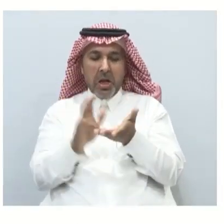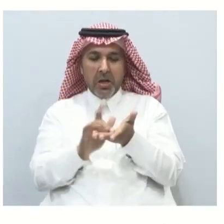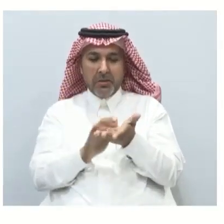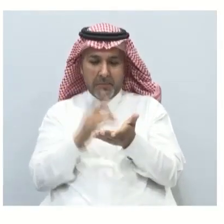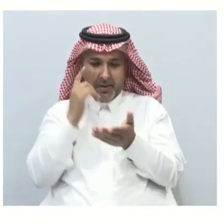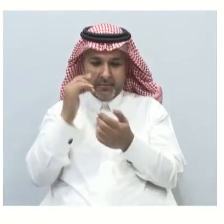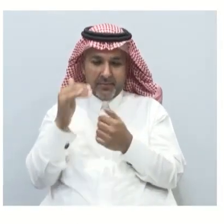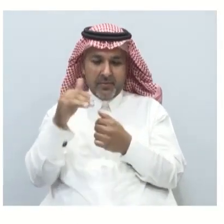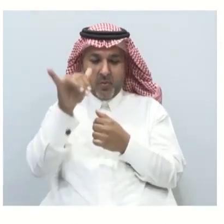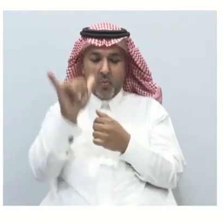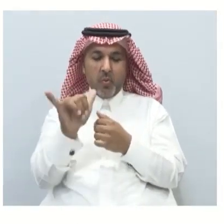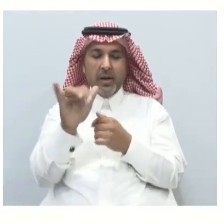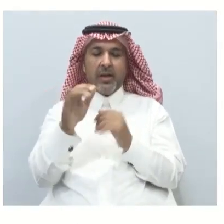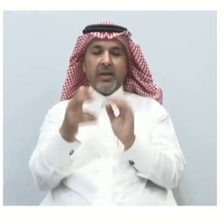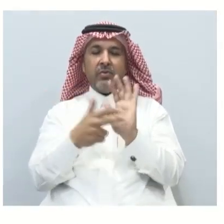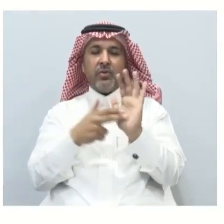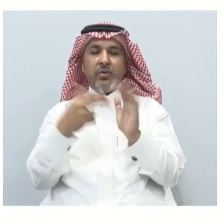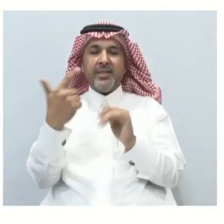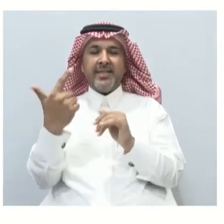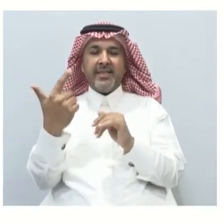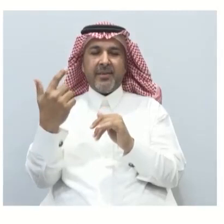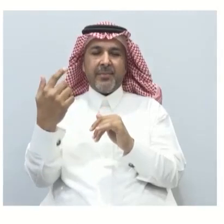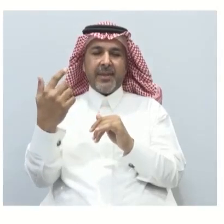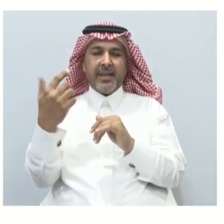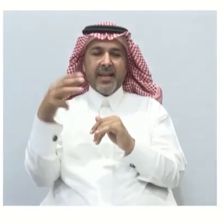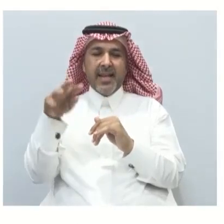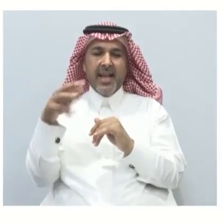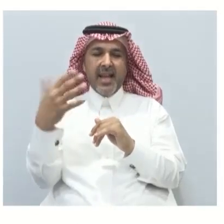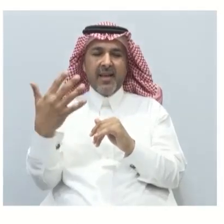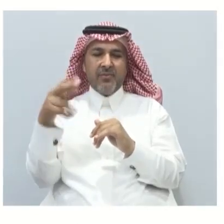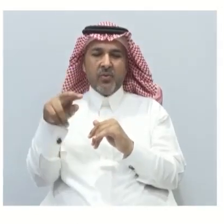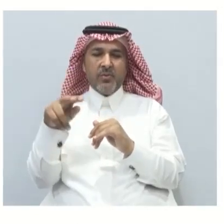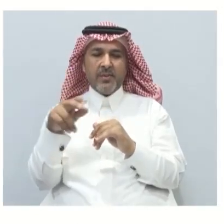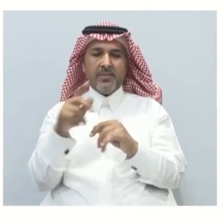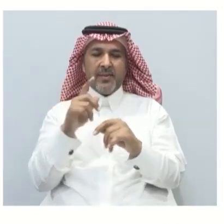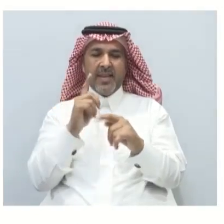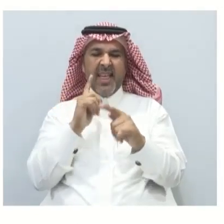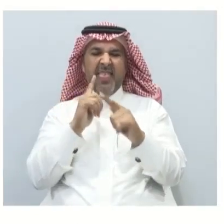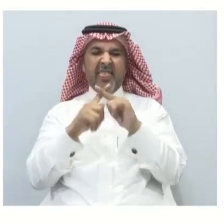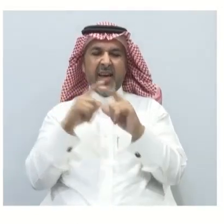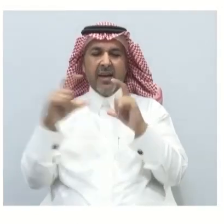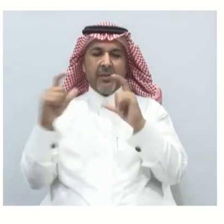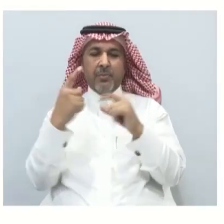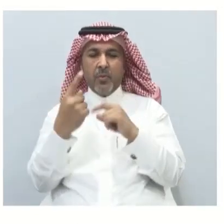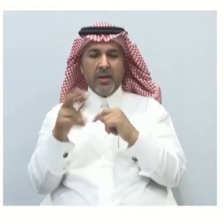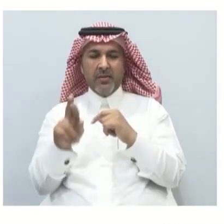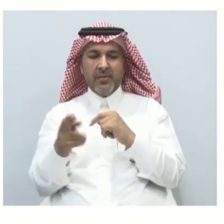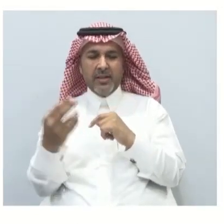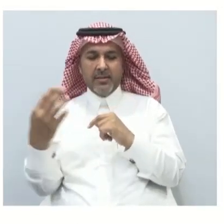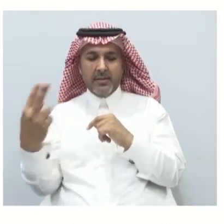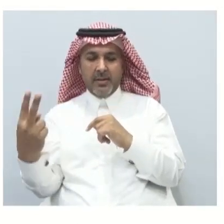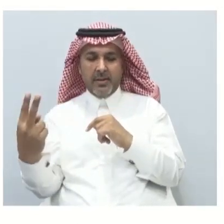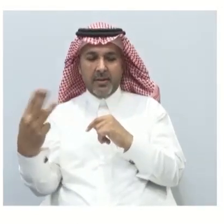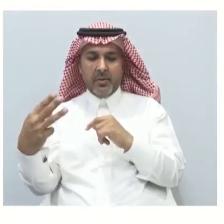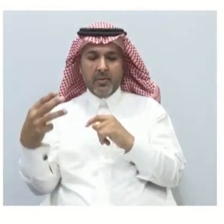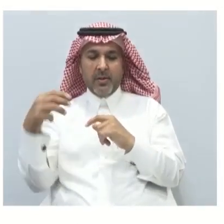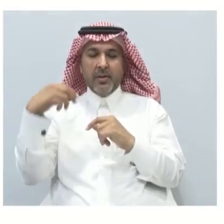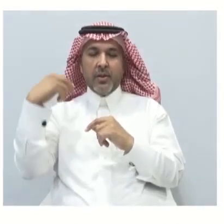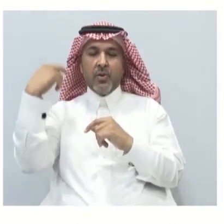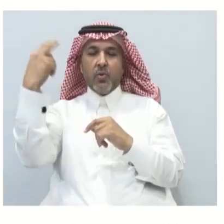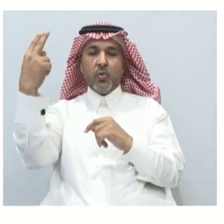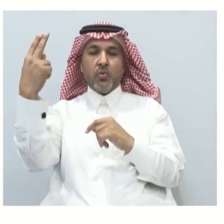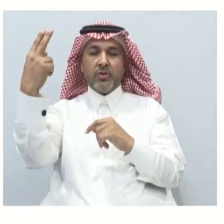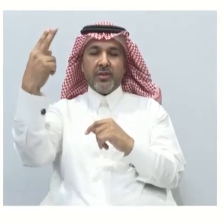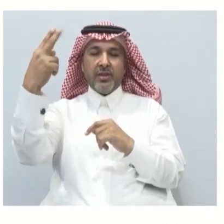تساوي 7000 500 في 1.32 اس كم اس 12 وهنا